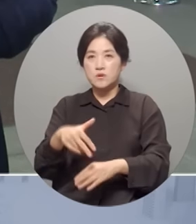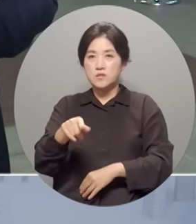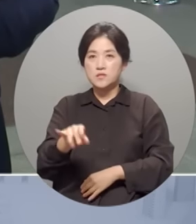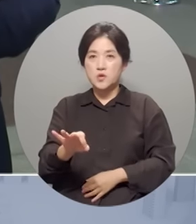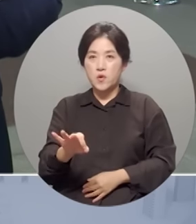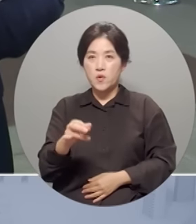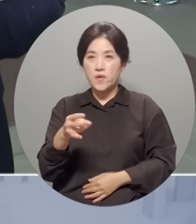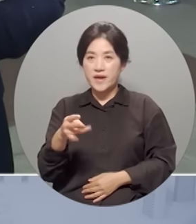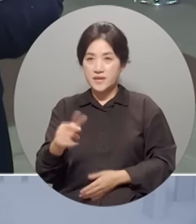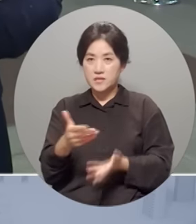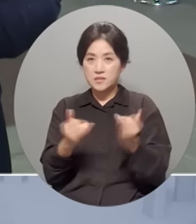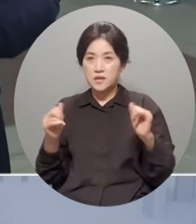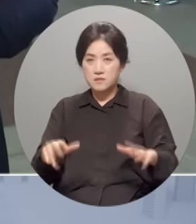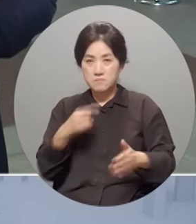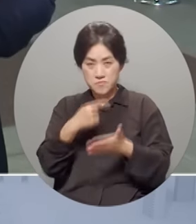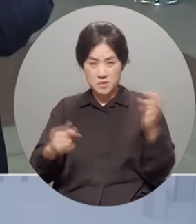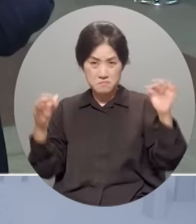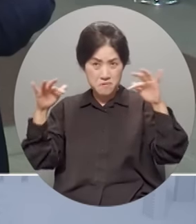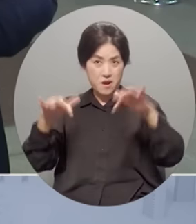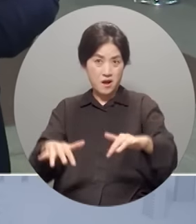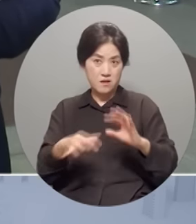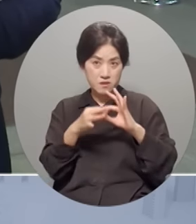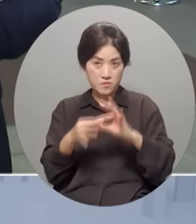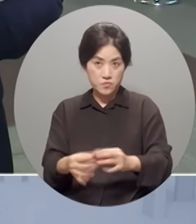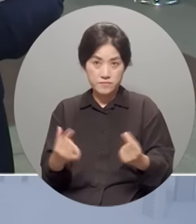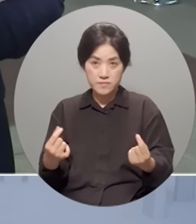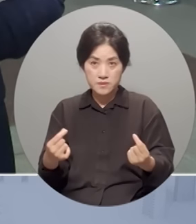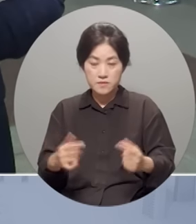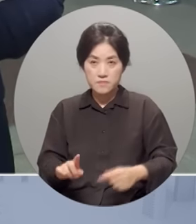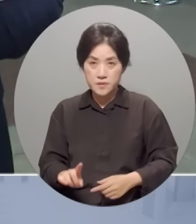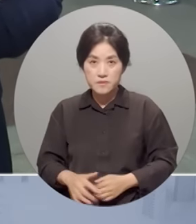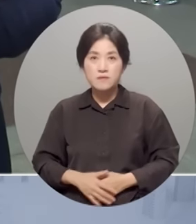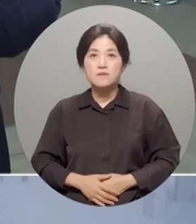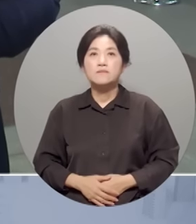기자, 지금도 피해자들이 많이 몰려있는 상황인가요?